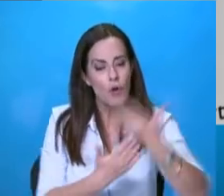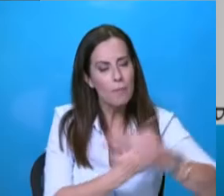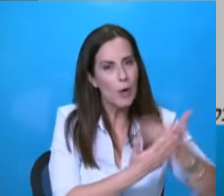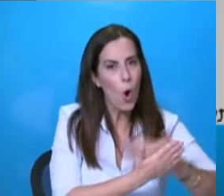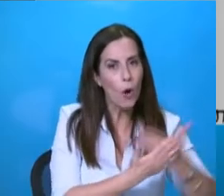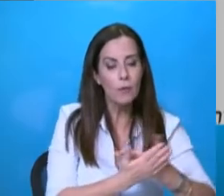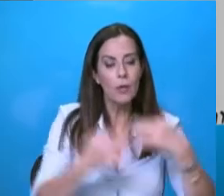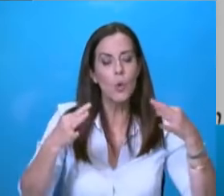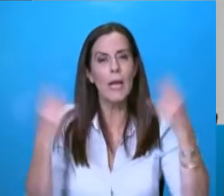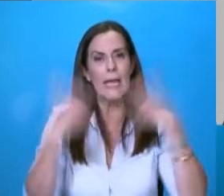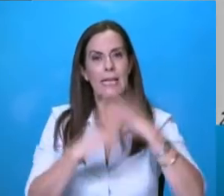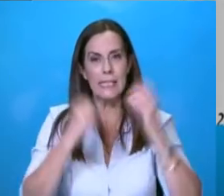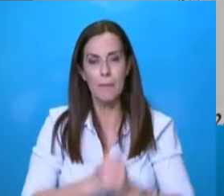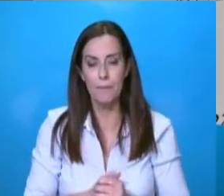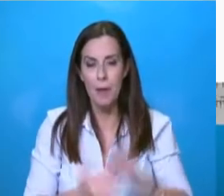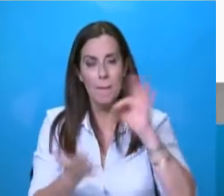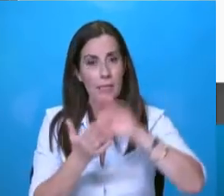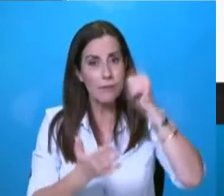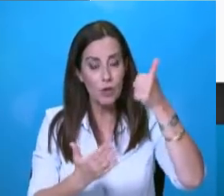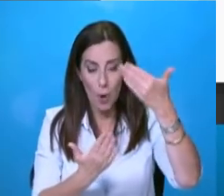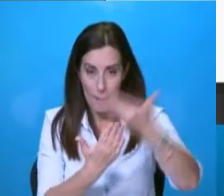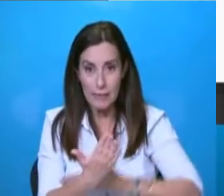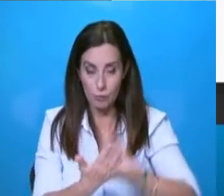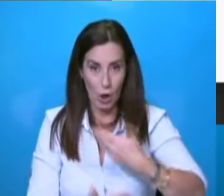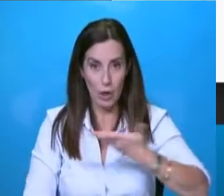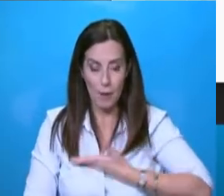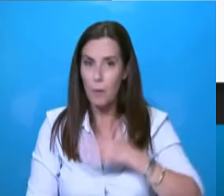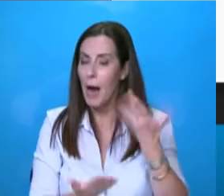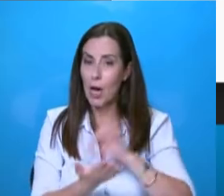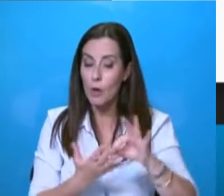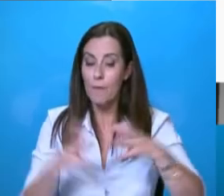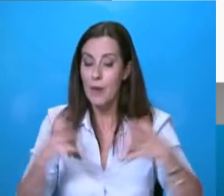את טיוטת ההסכם. בסעיף הראשון לטיוטה שהגיעה לידינו נכתב כי